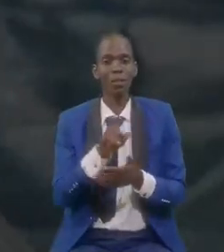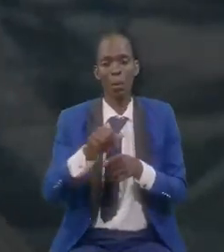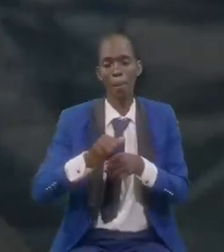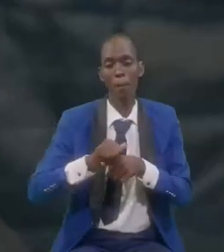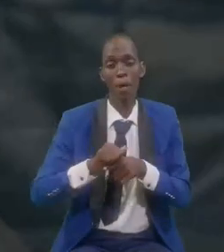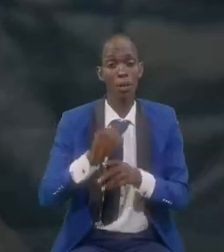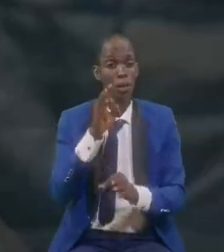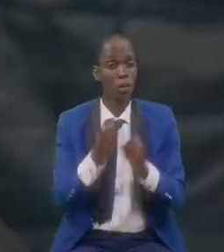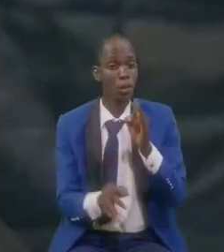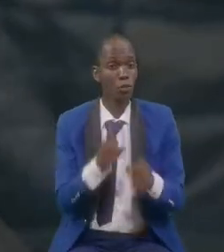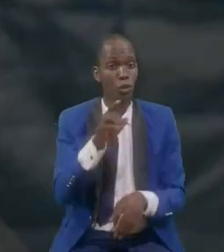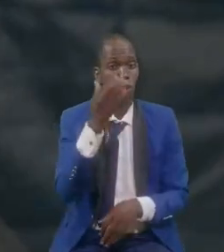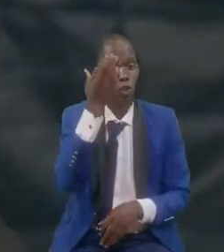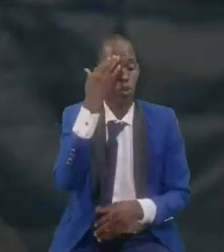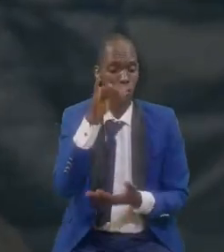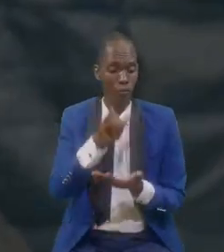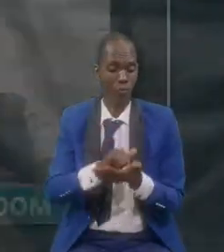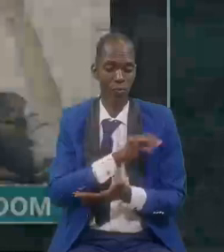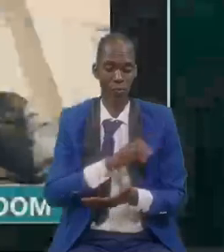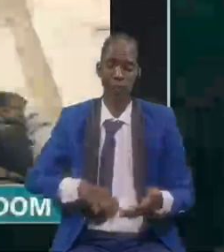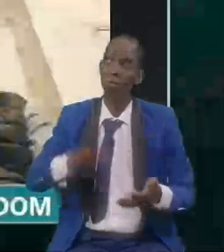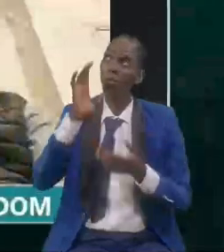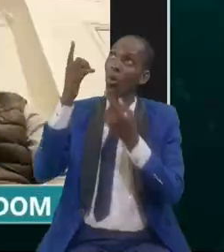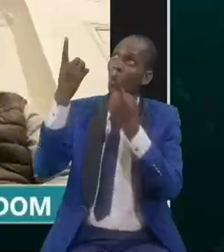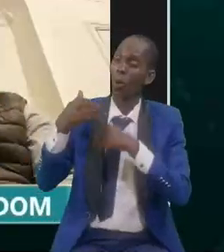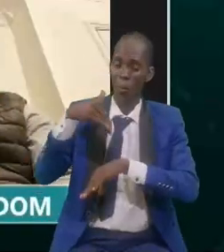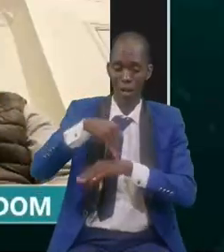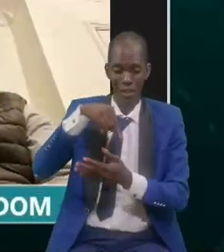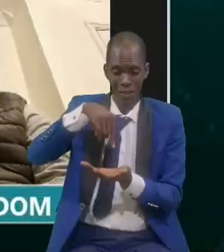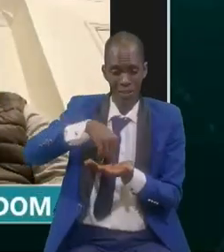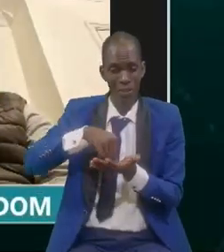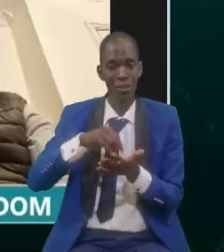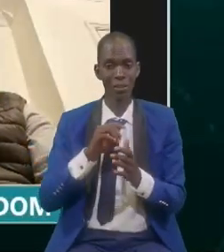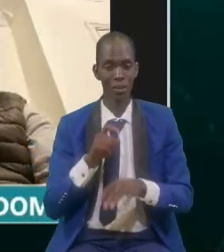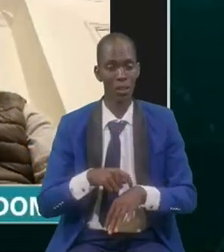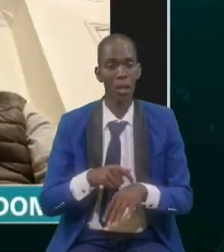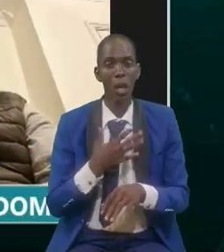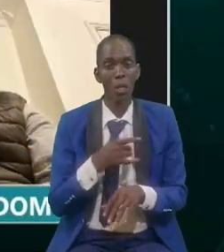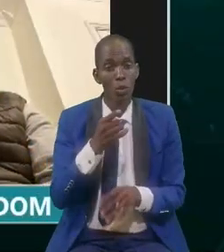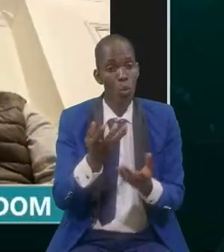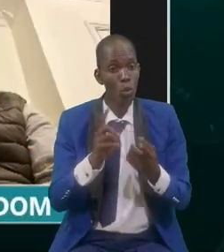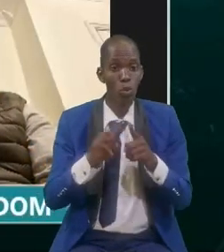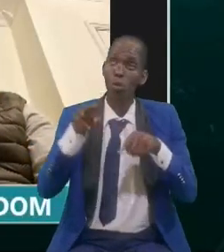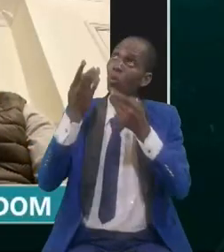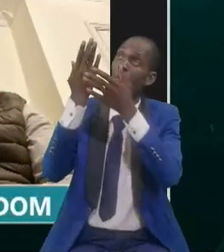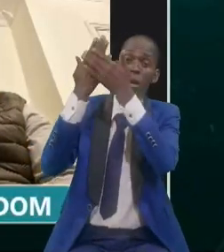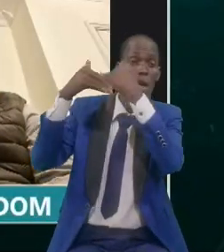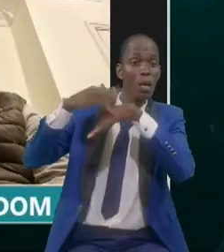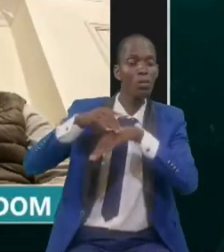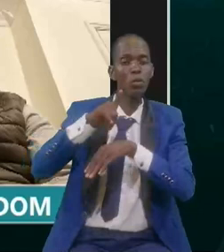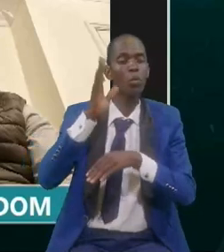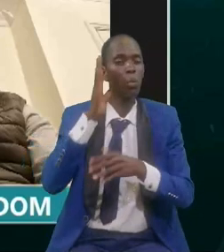pratiques, si tu savais qu'il viendrait en ce moment et tu veux aller au ciel, tu allais te